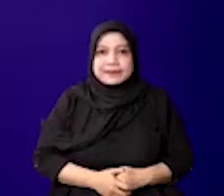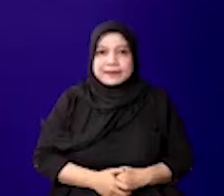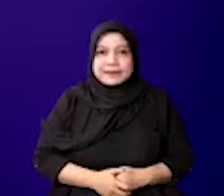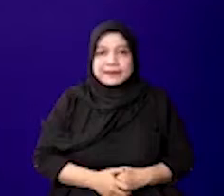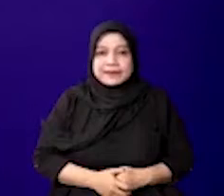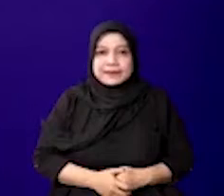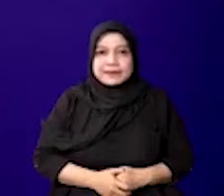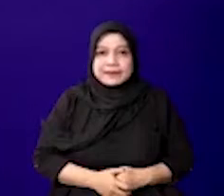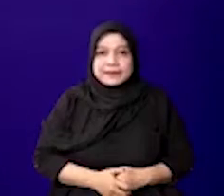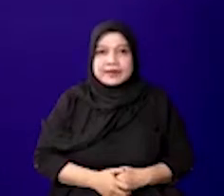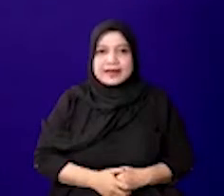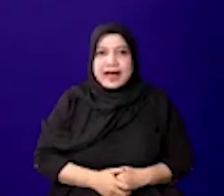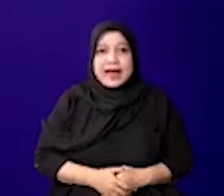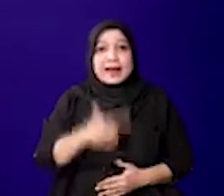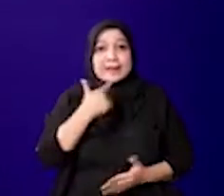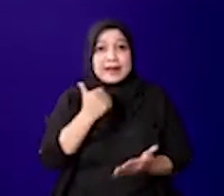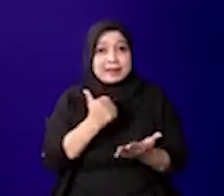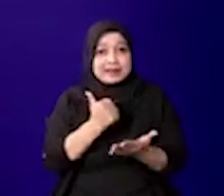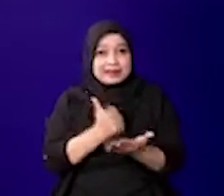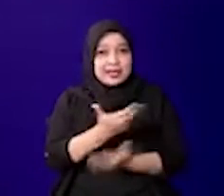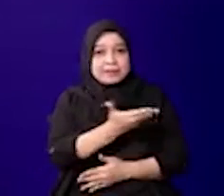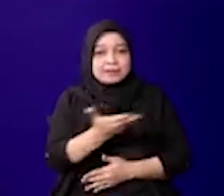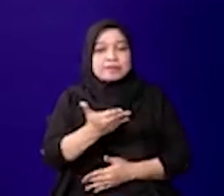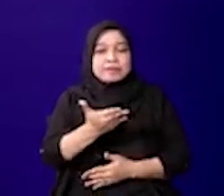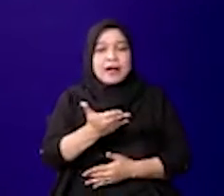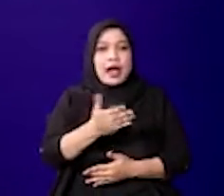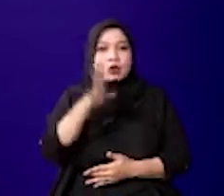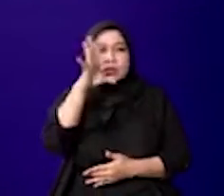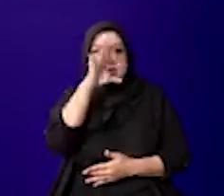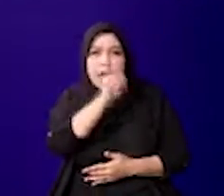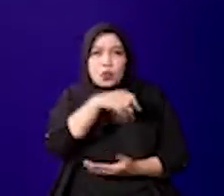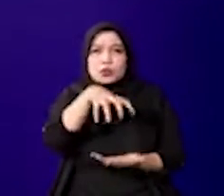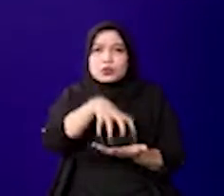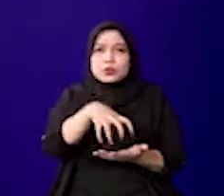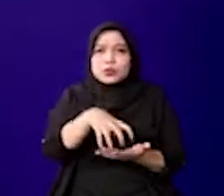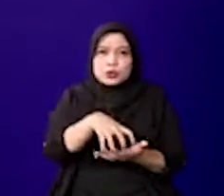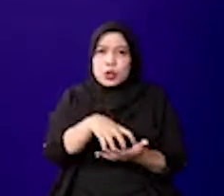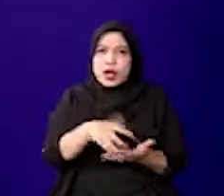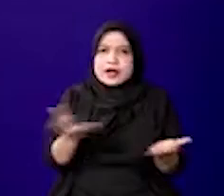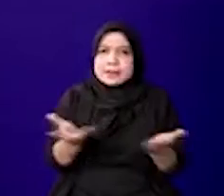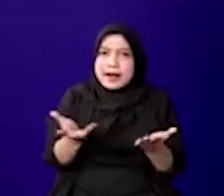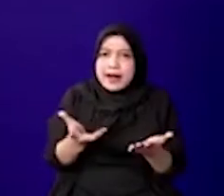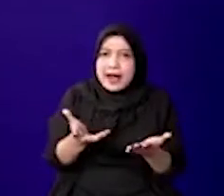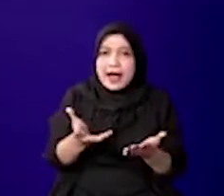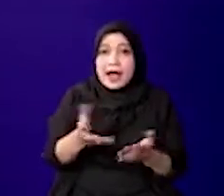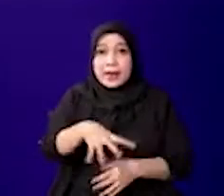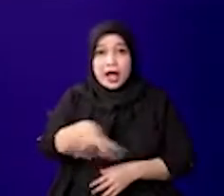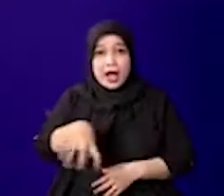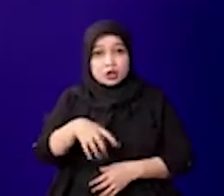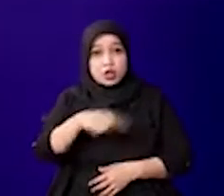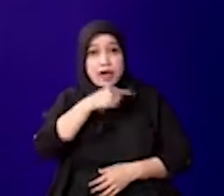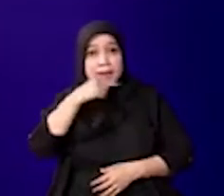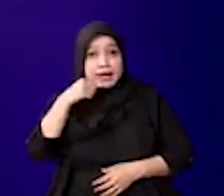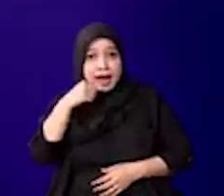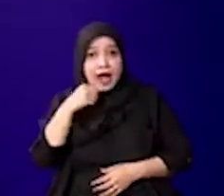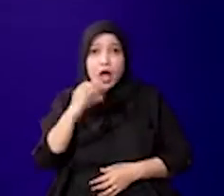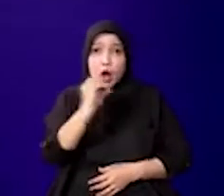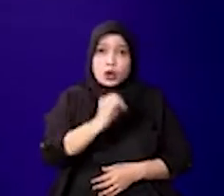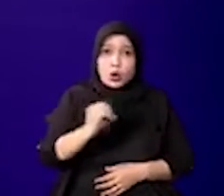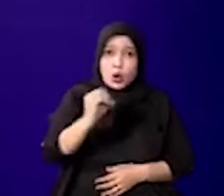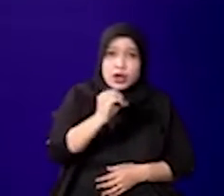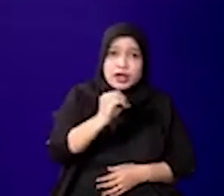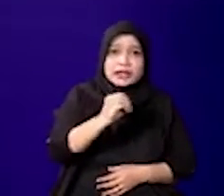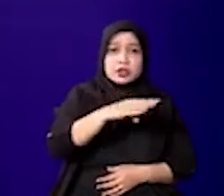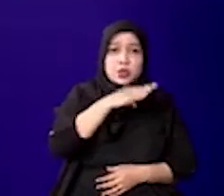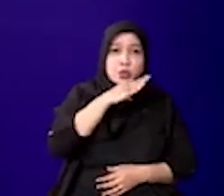berada Apakah kita zona merah Apakah kita berada di daerah zona orange kuning dan